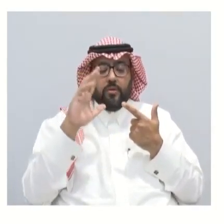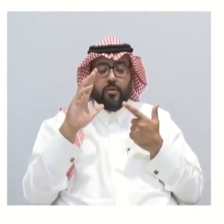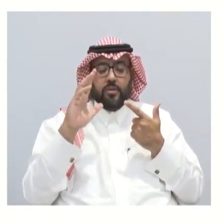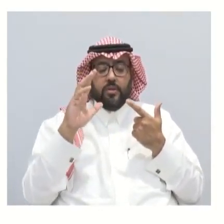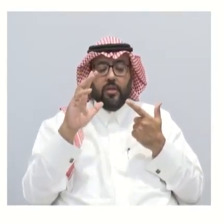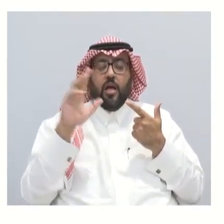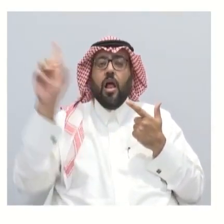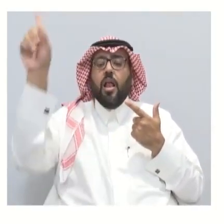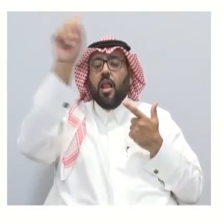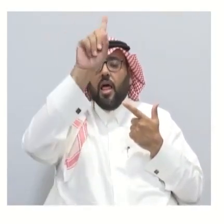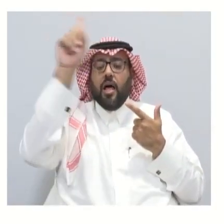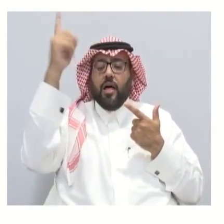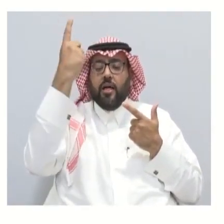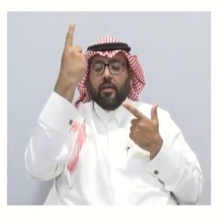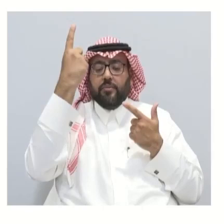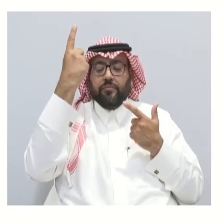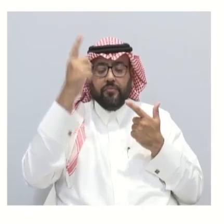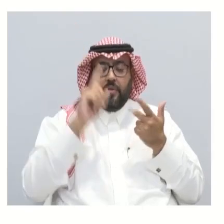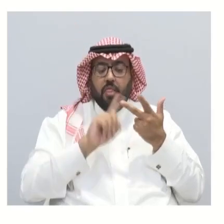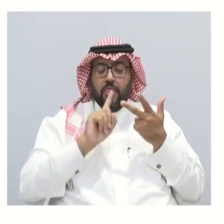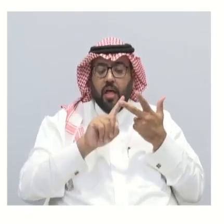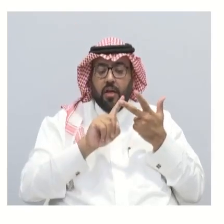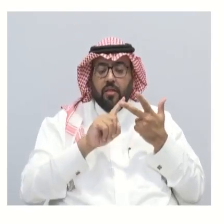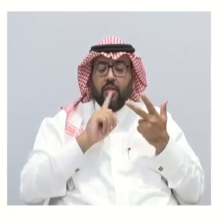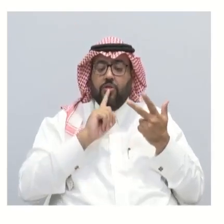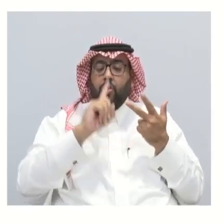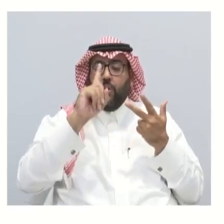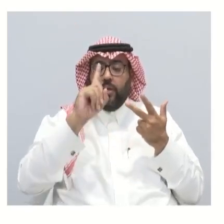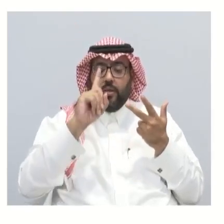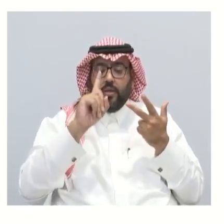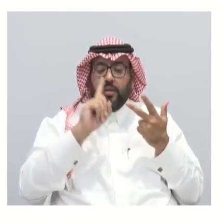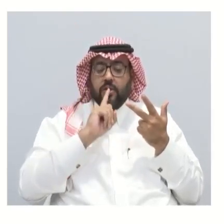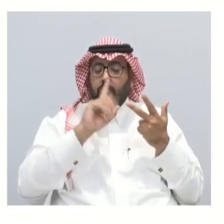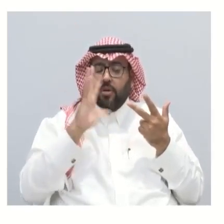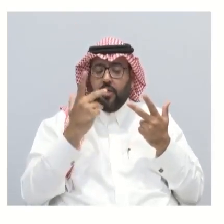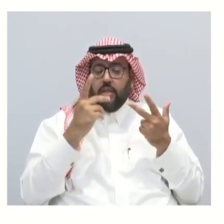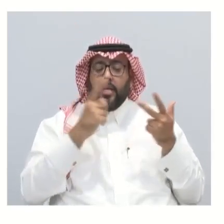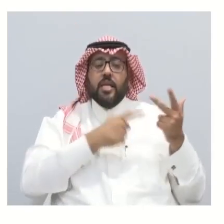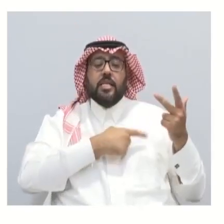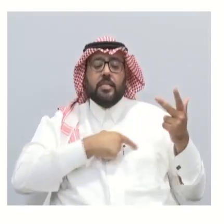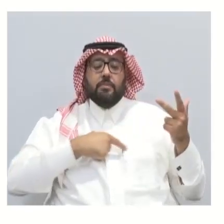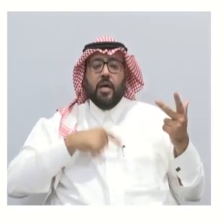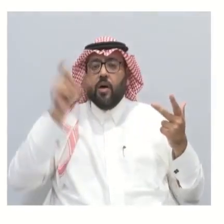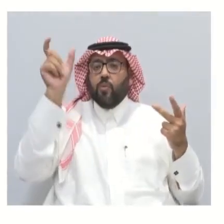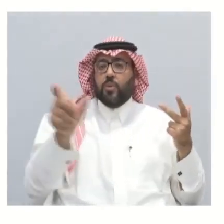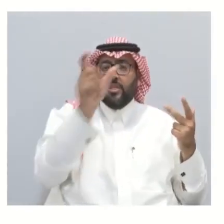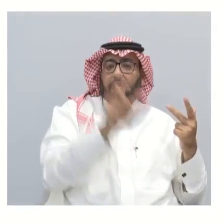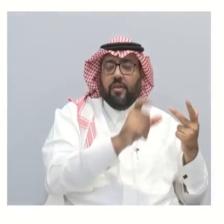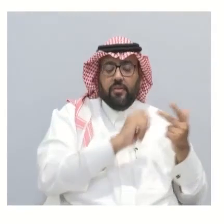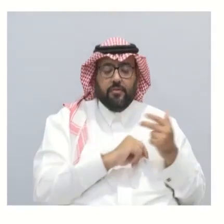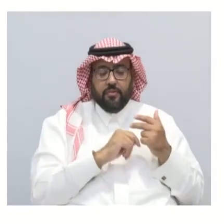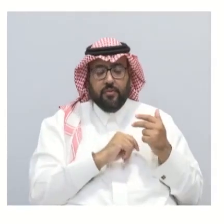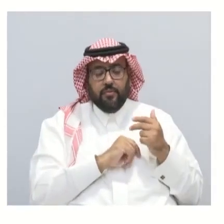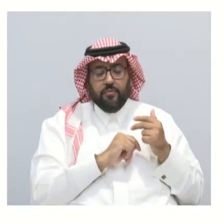توحيد الالوهيه يا سلام والثالث نعم توحيد الاسماء والصفات